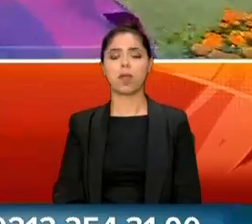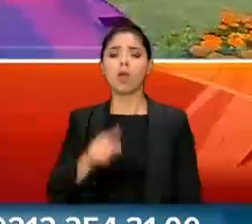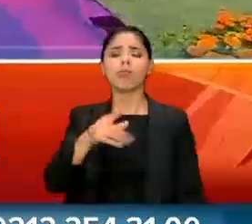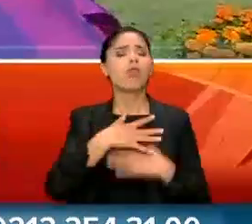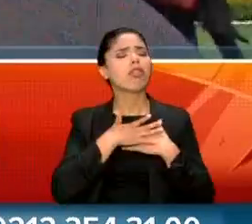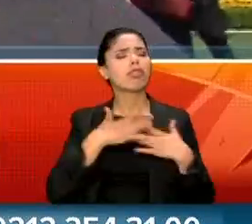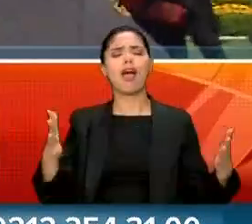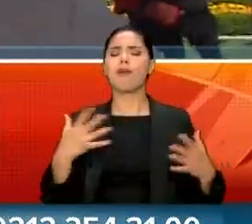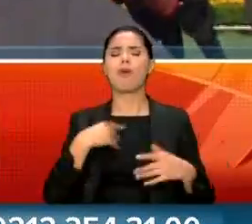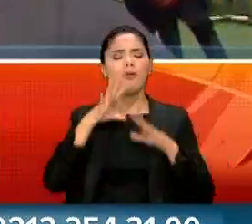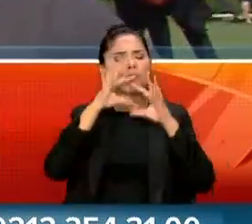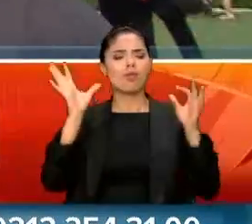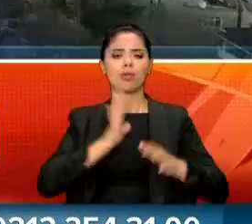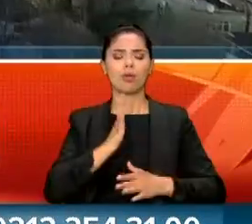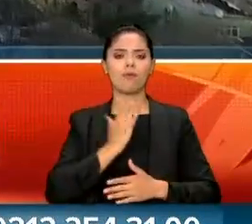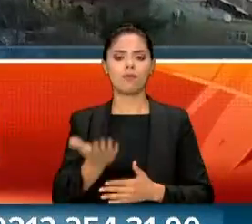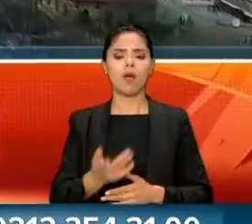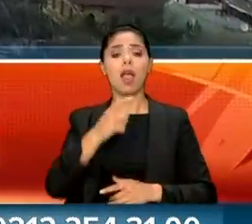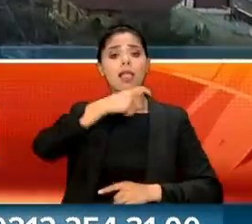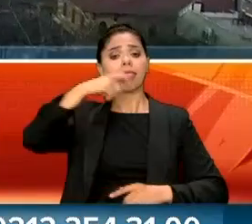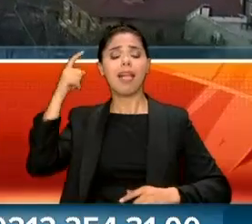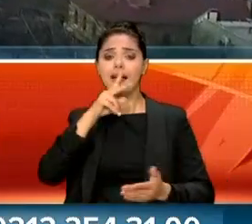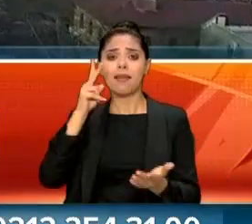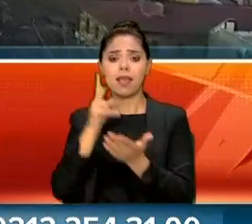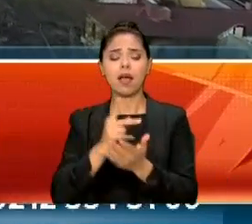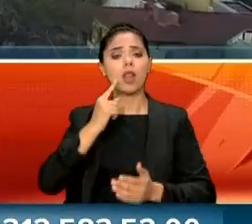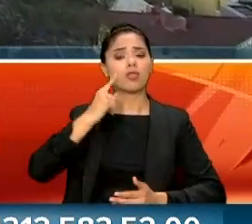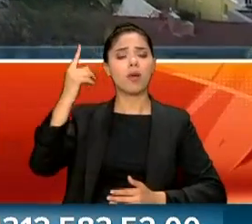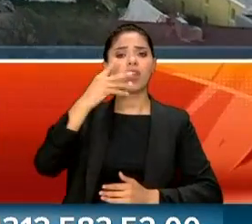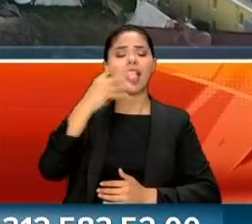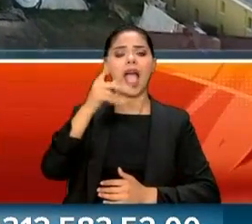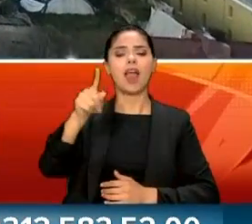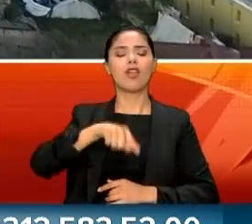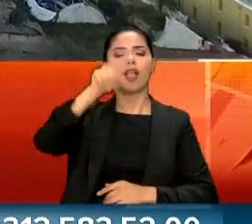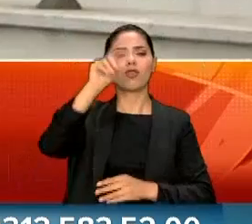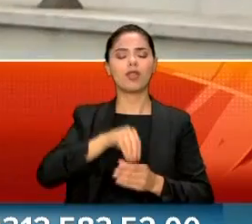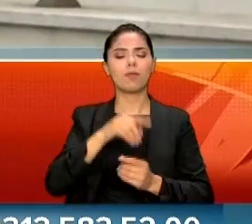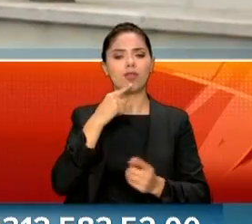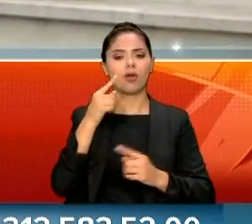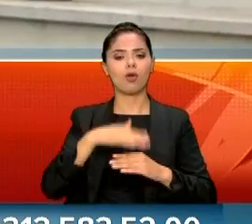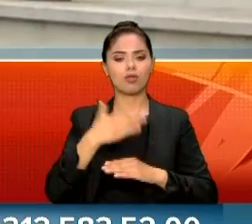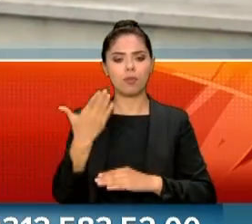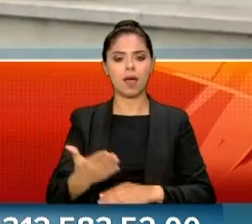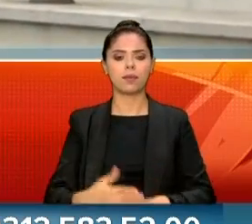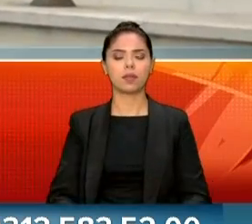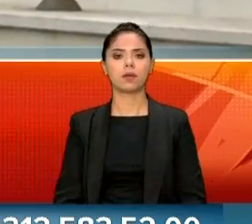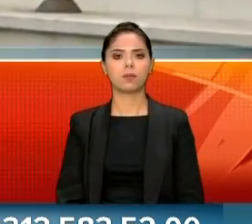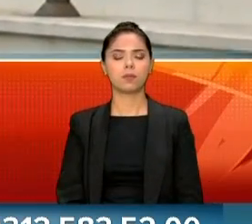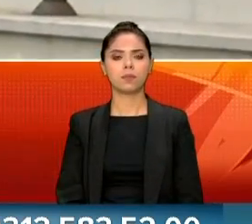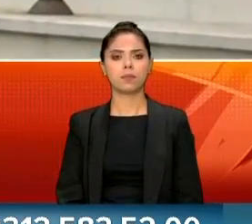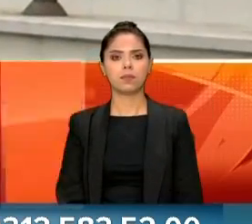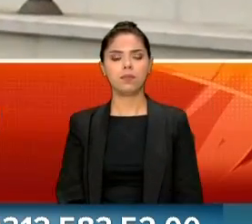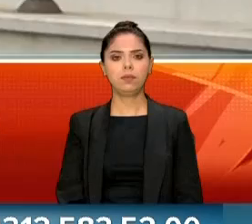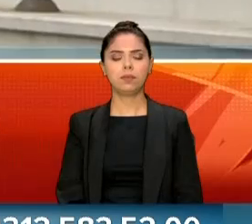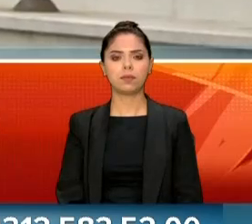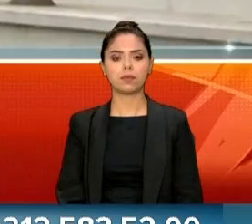büyük bahtiyarlık olmaz. Tarihe tanıklık ediyoruz. Tarihi karar Cumhurbaşkanı Erdoğan'ın da gündemindeydi. Bizim iç egemenlik